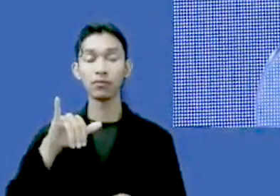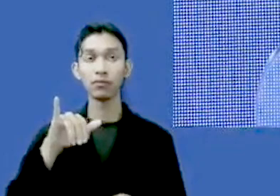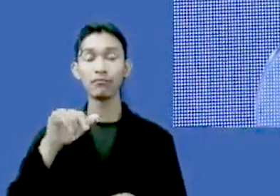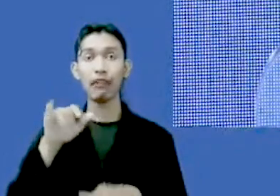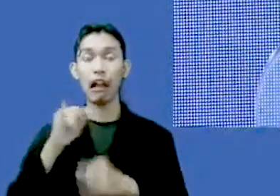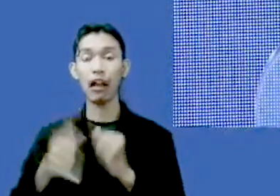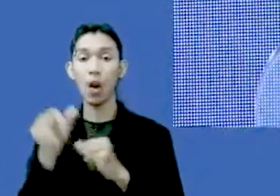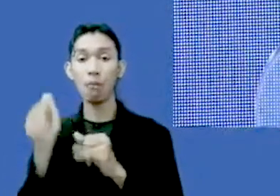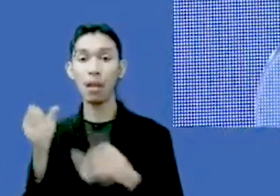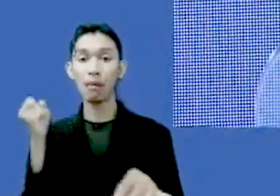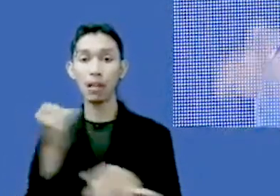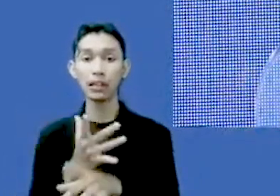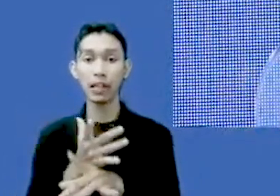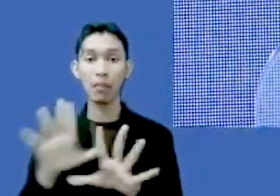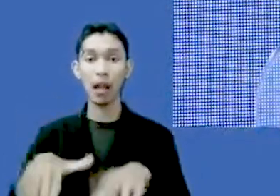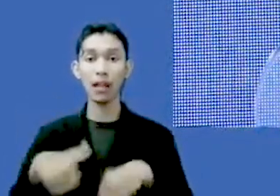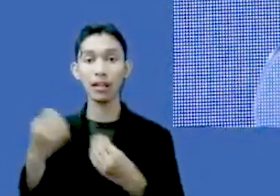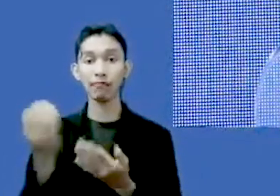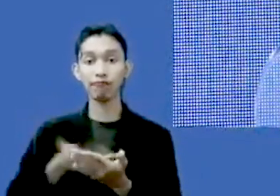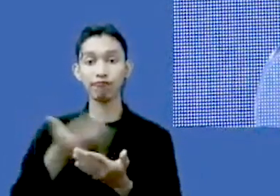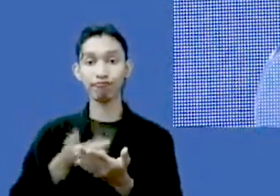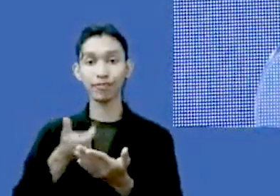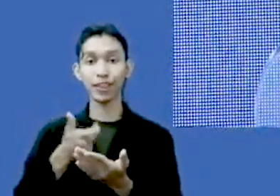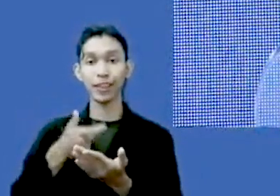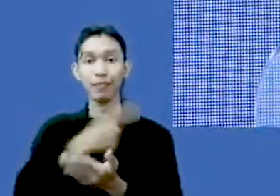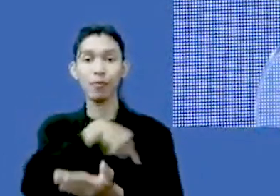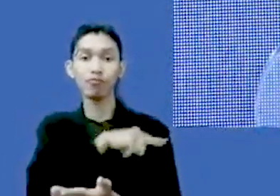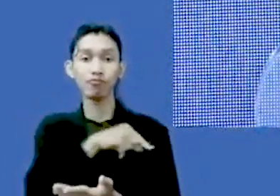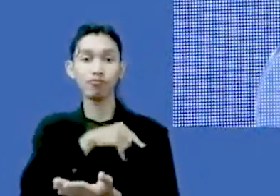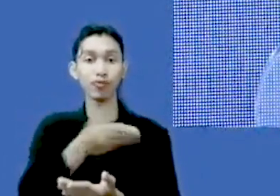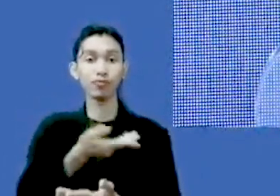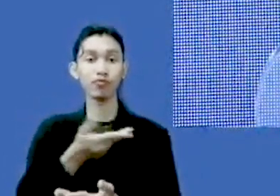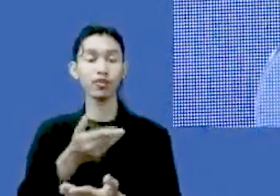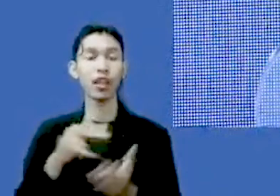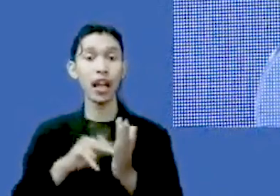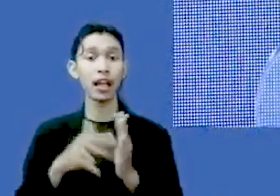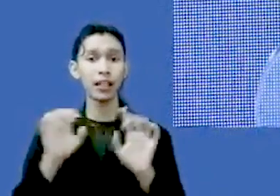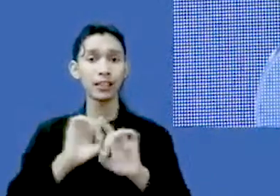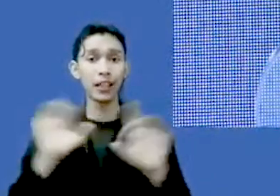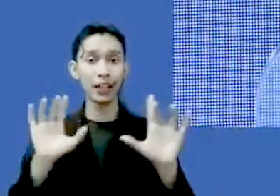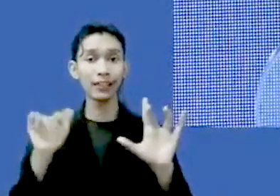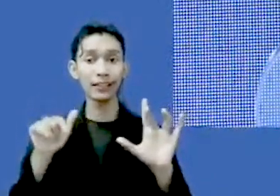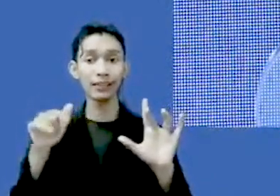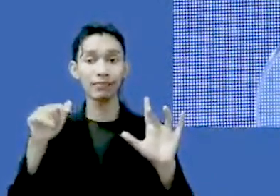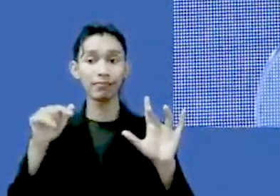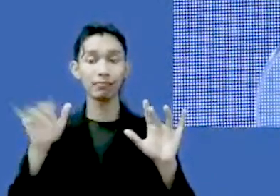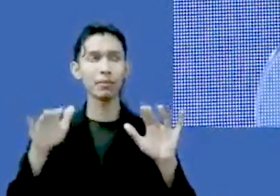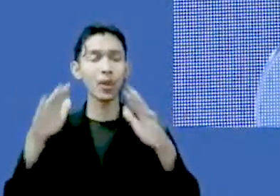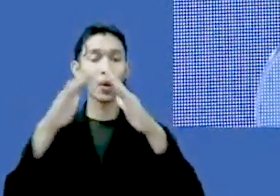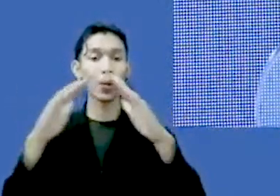pendapatan dari kecakapan yang mereka miliki jadi jelas ya ini ya rumahnya